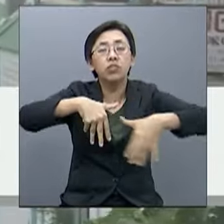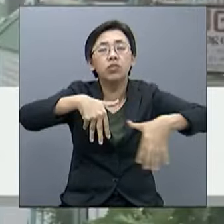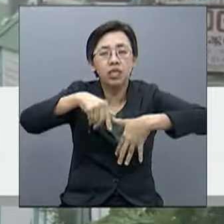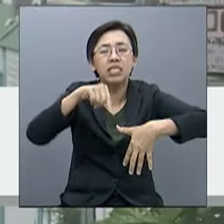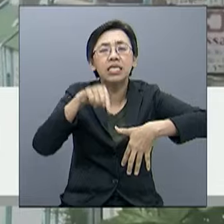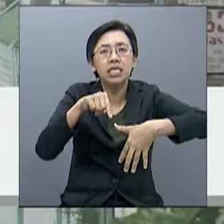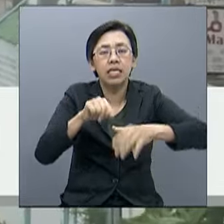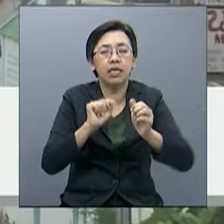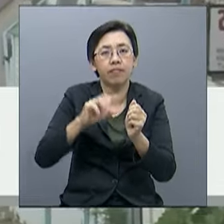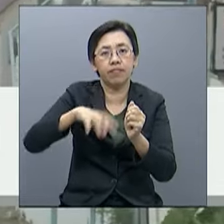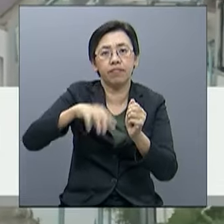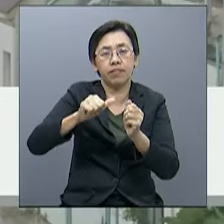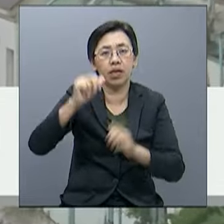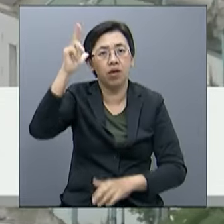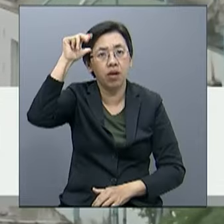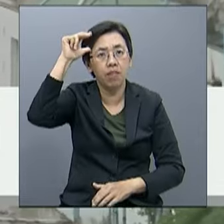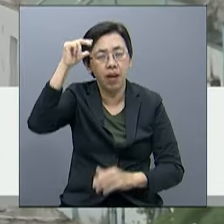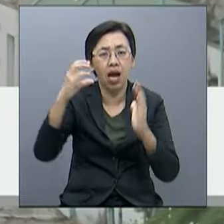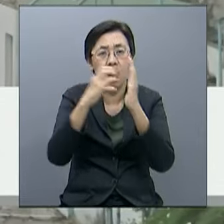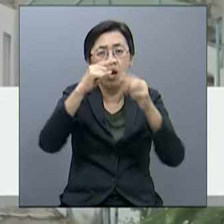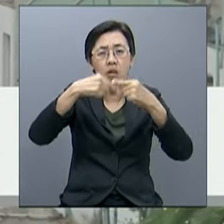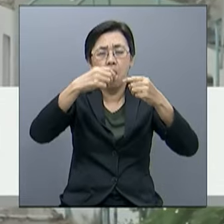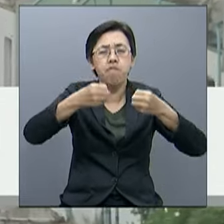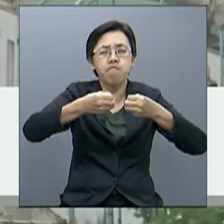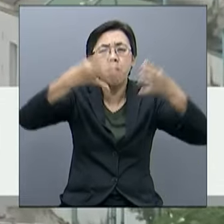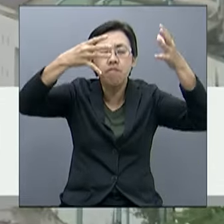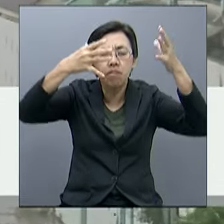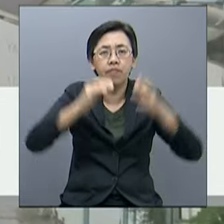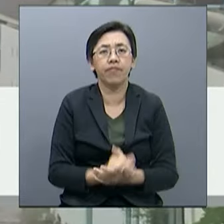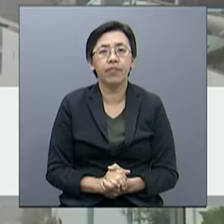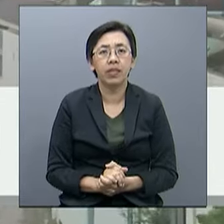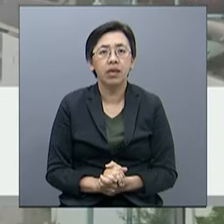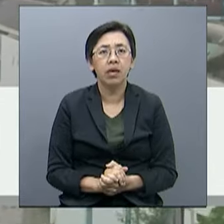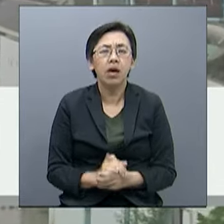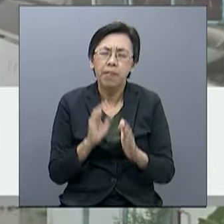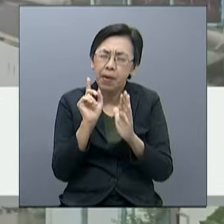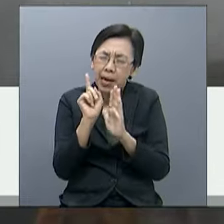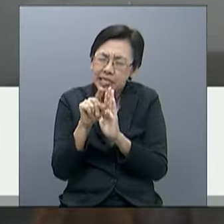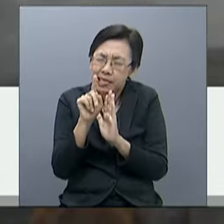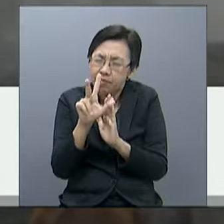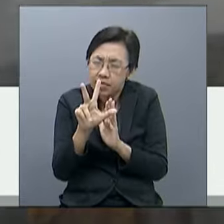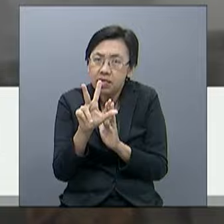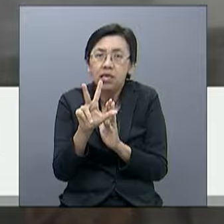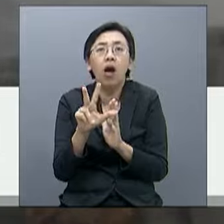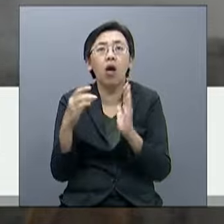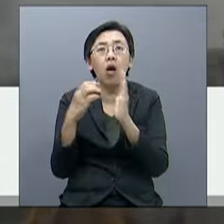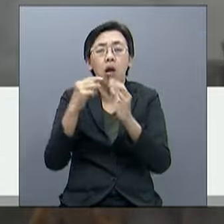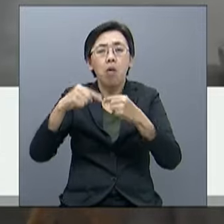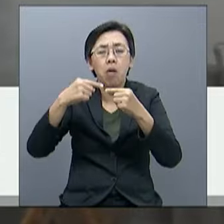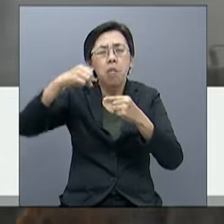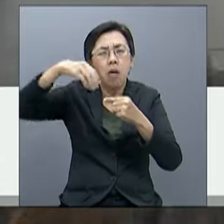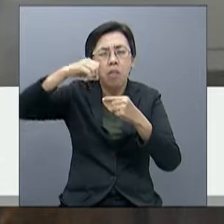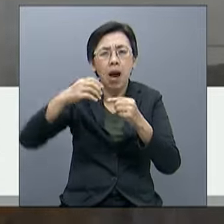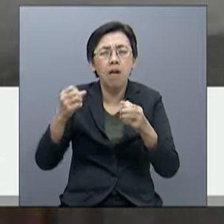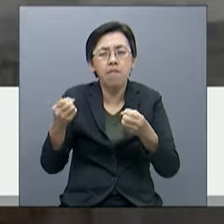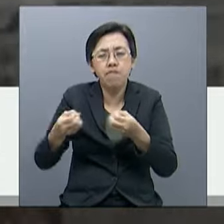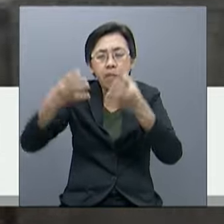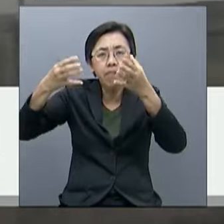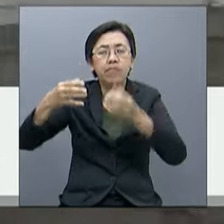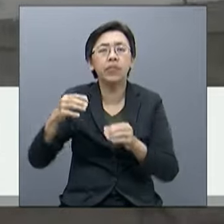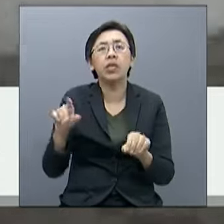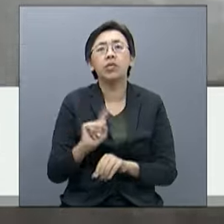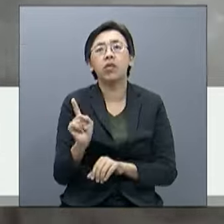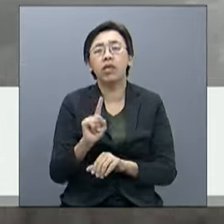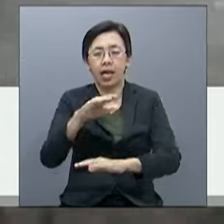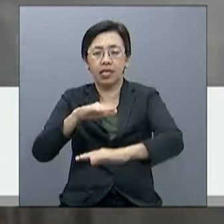ระบาทอำเภอเมืองลำปางระเบิดอย่างรุนแรงค่ะจากนั้นไม่ถึง3นาทีหม้อแปลงไฟฟ้าก็ระเบิดขึ้นอีกจุดหนึ่งบริเวณ3